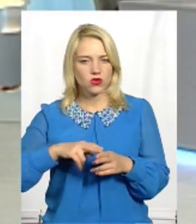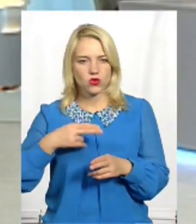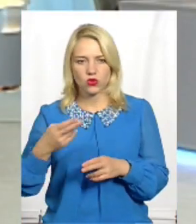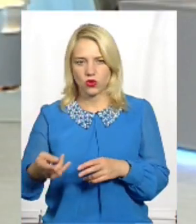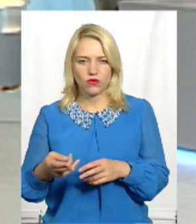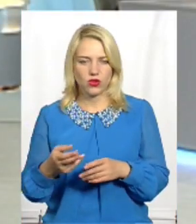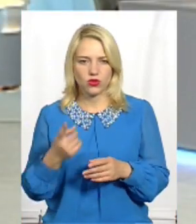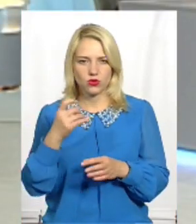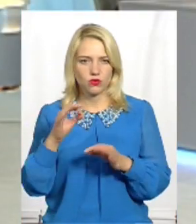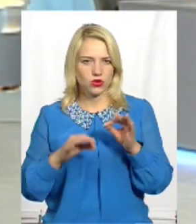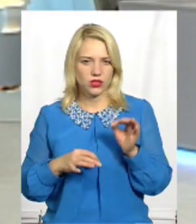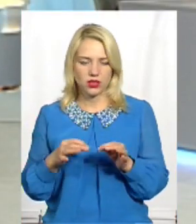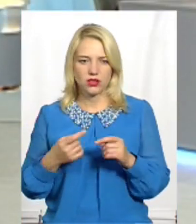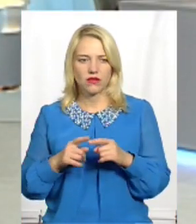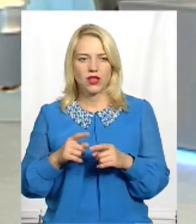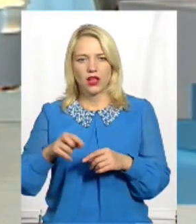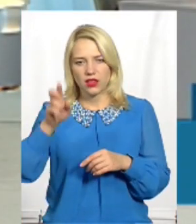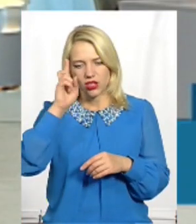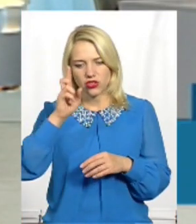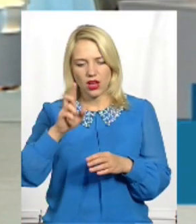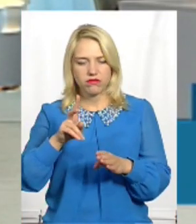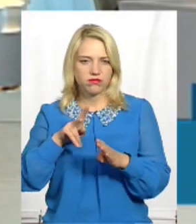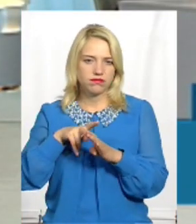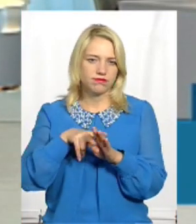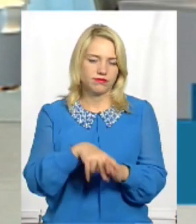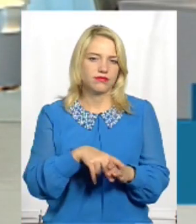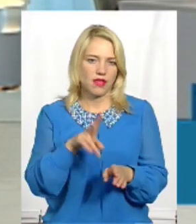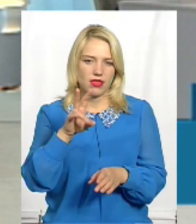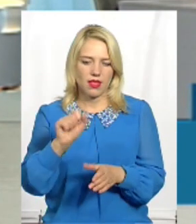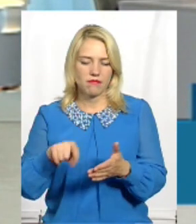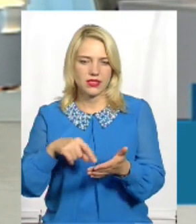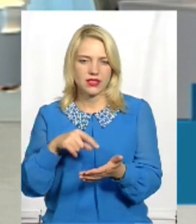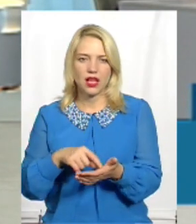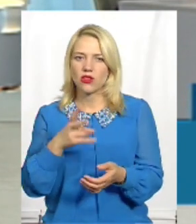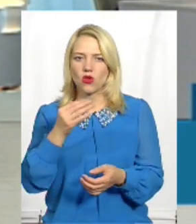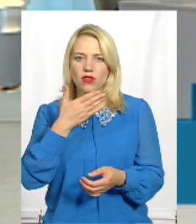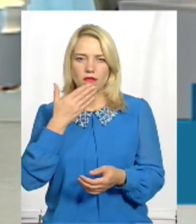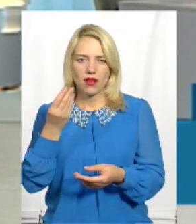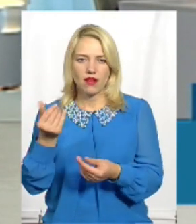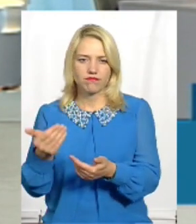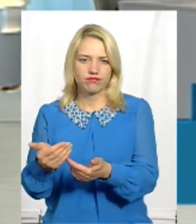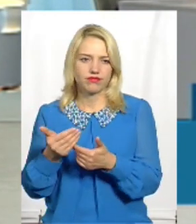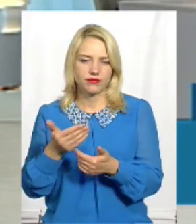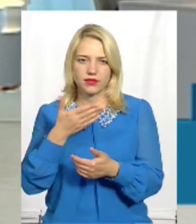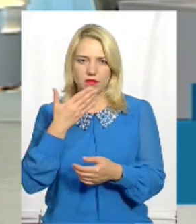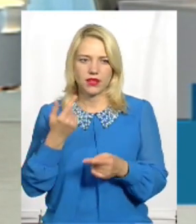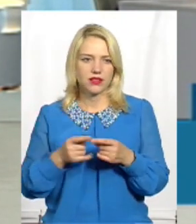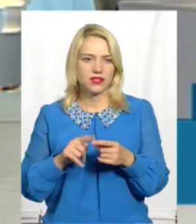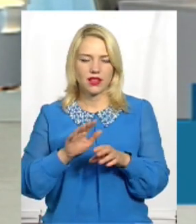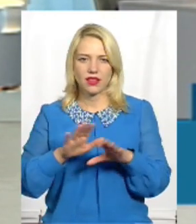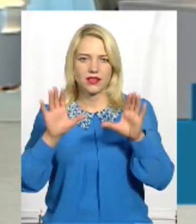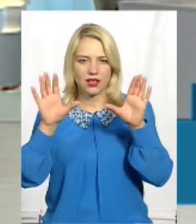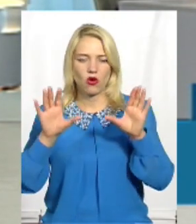містам. Вона повісила ці видатки на міста, але не передала субвенцію. Це є абсолютно неконституційно